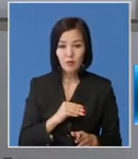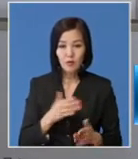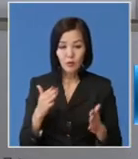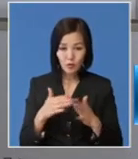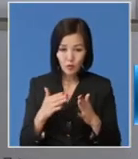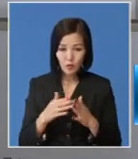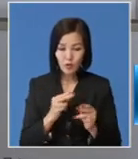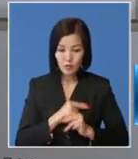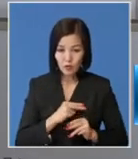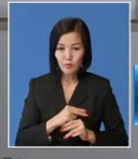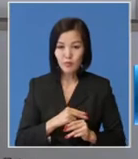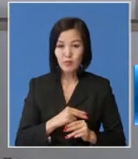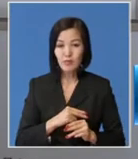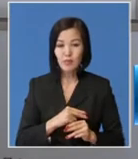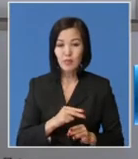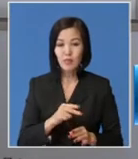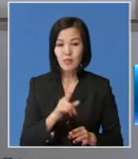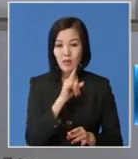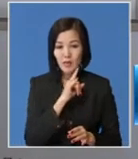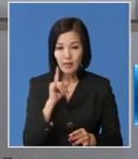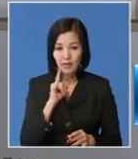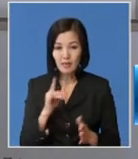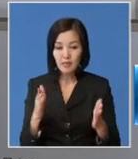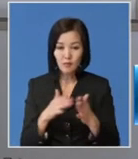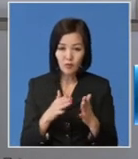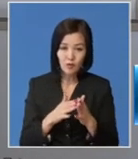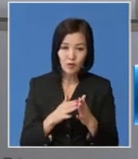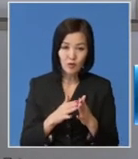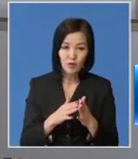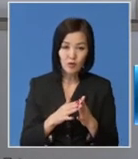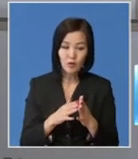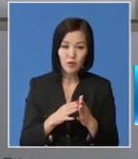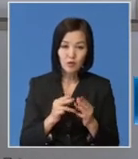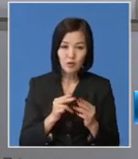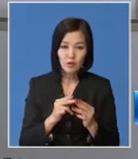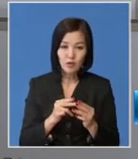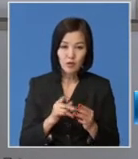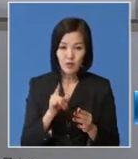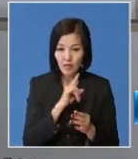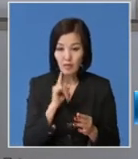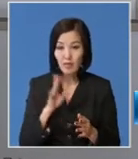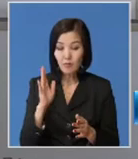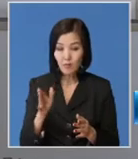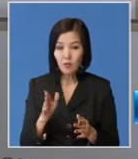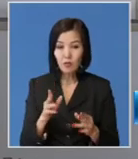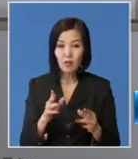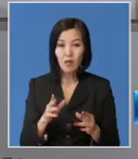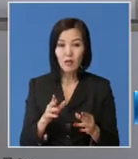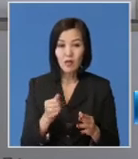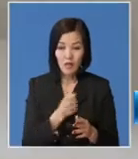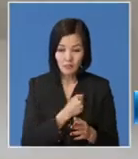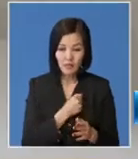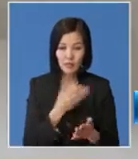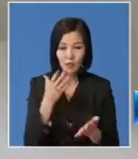де жұмыс. Әйел адам бәрібір де үйде болғанда бәрібір де үйдің тіршілігімен әйел боласың жұмыста,